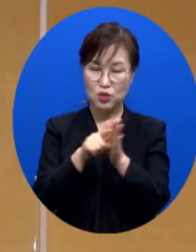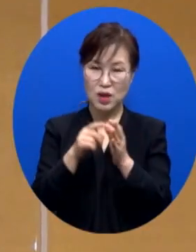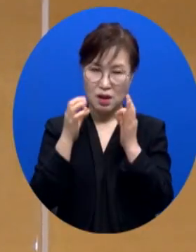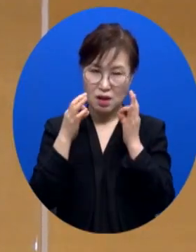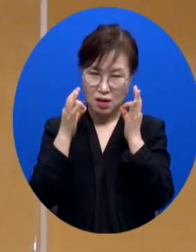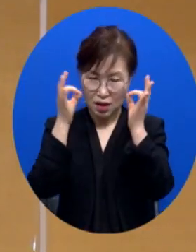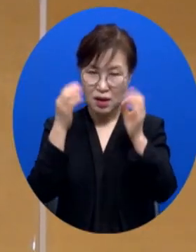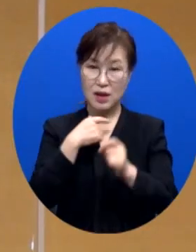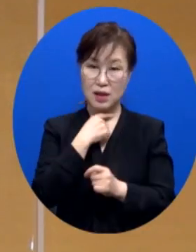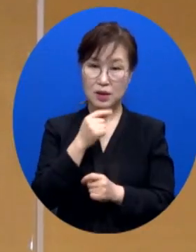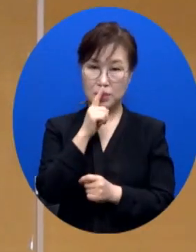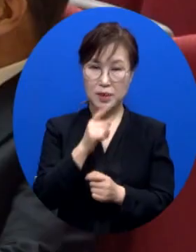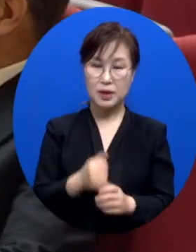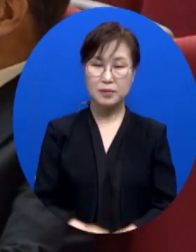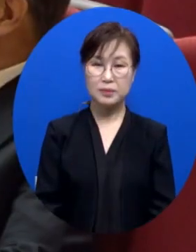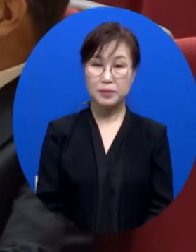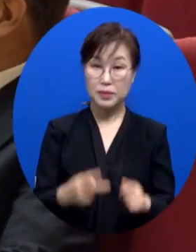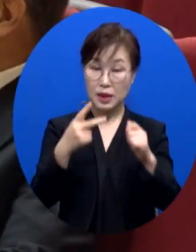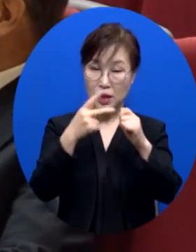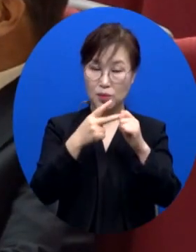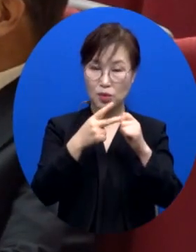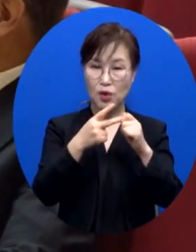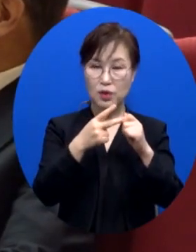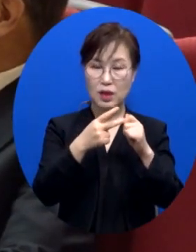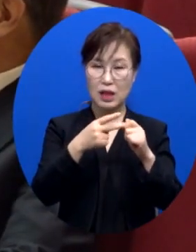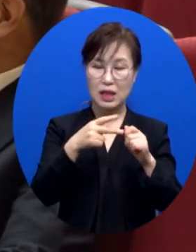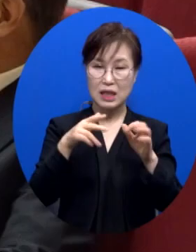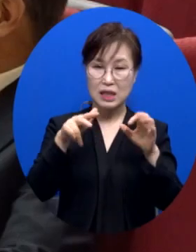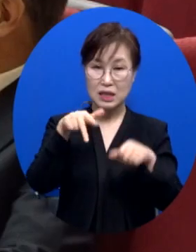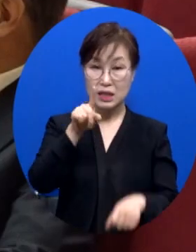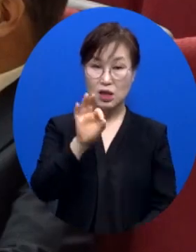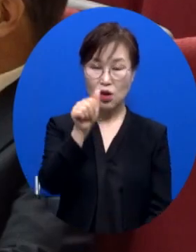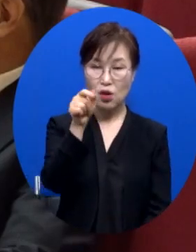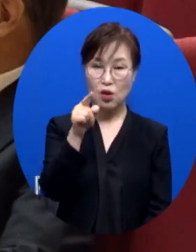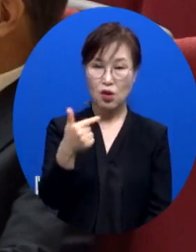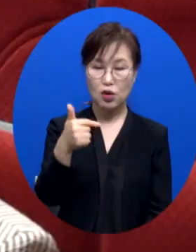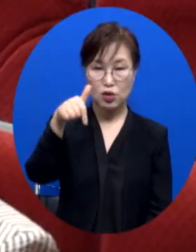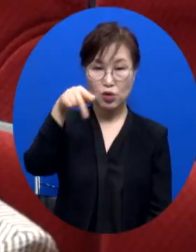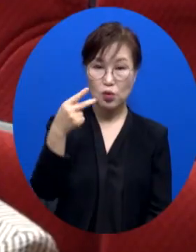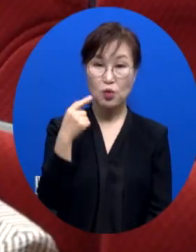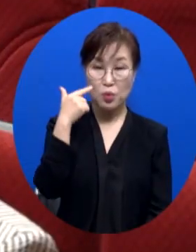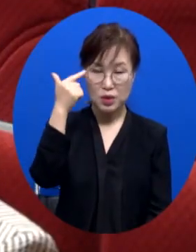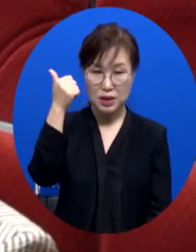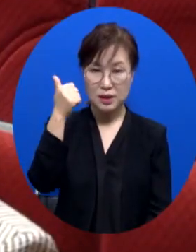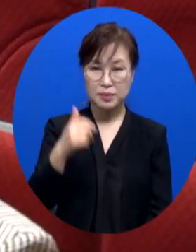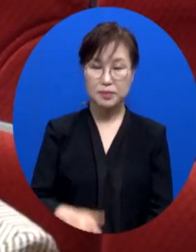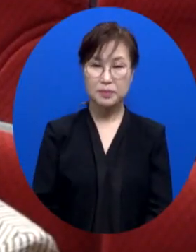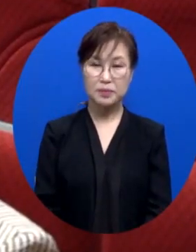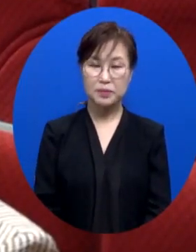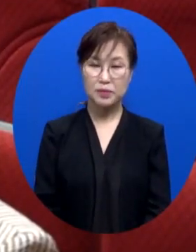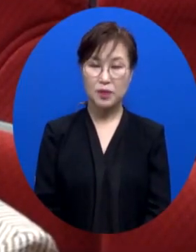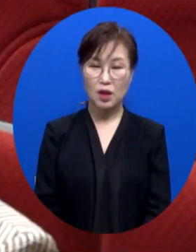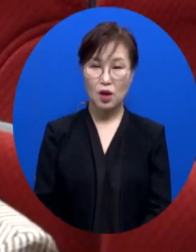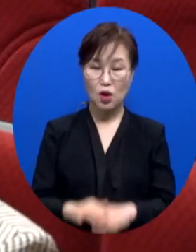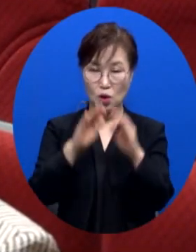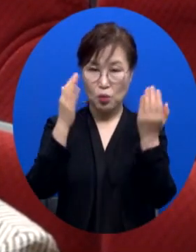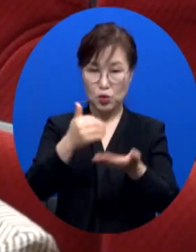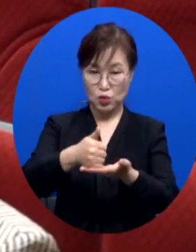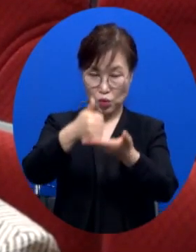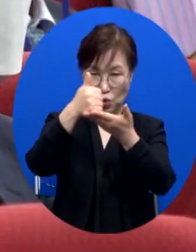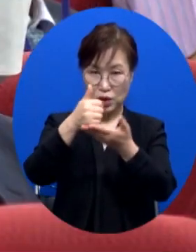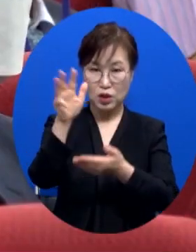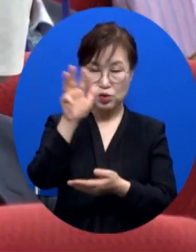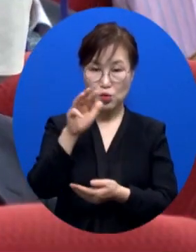밝혔습니다. 이어 기호 2번 강서교회 정헌교 목사는 모든 성도들과 교회가 존경하는 총회가